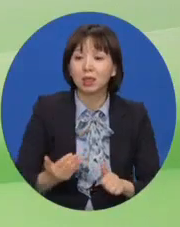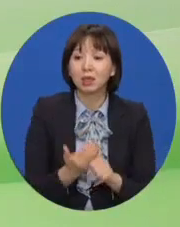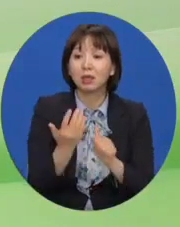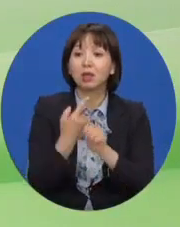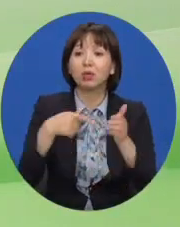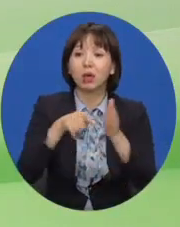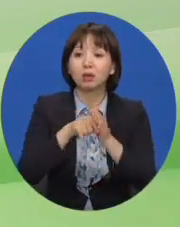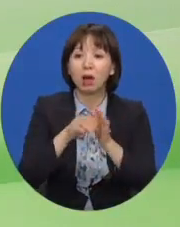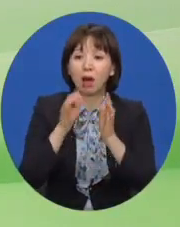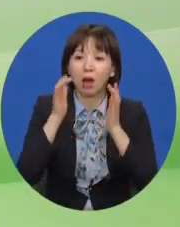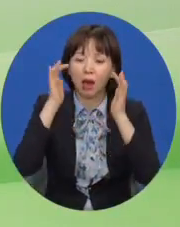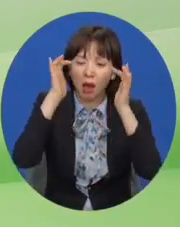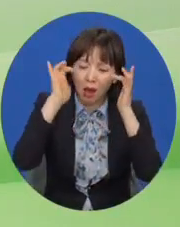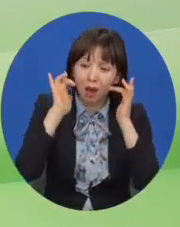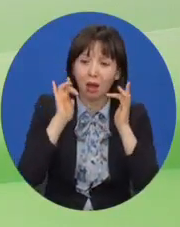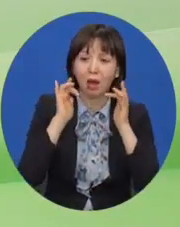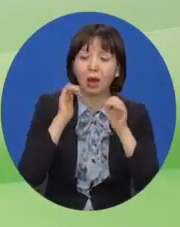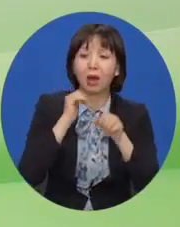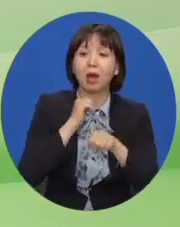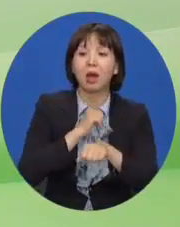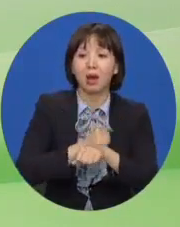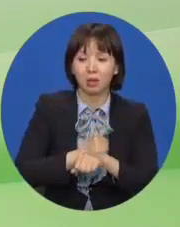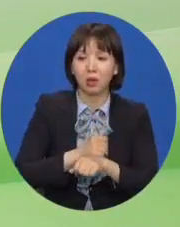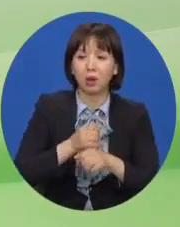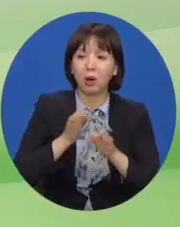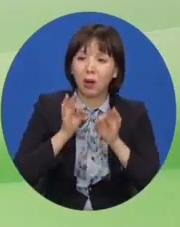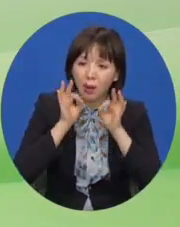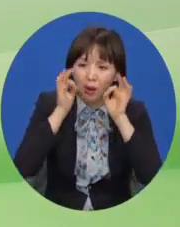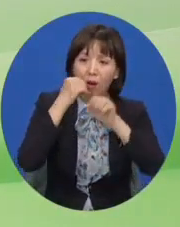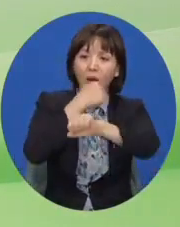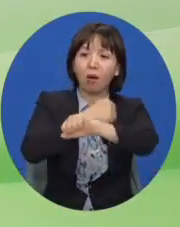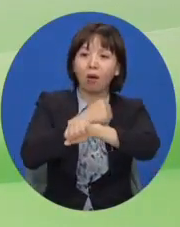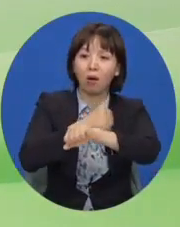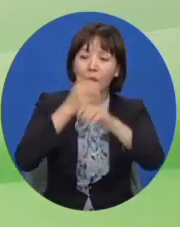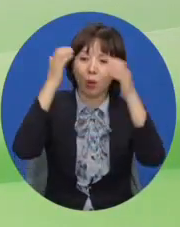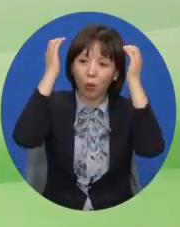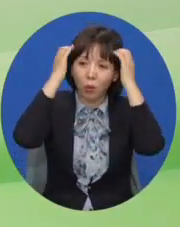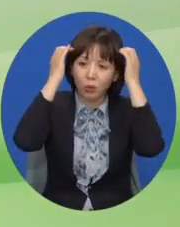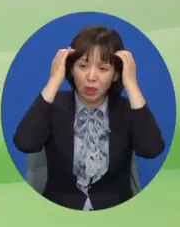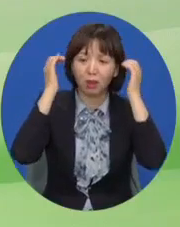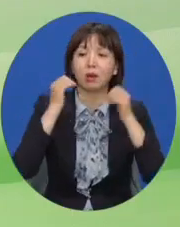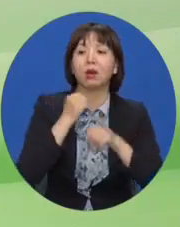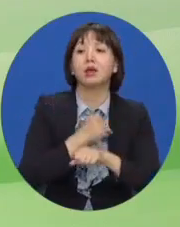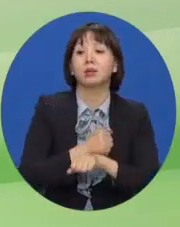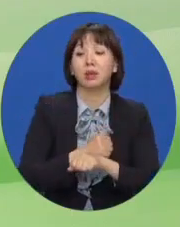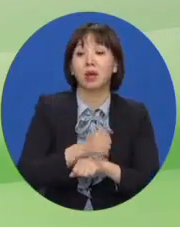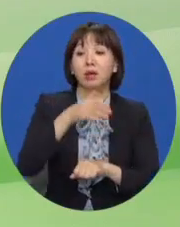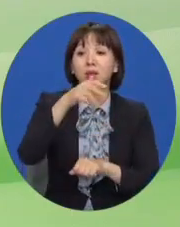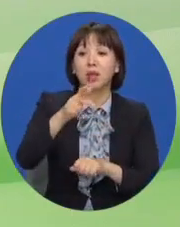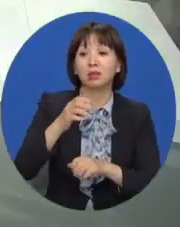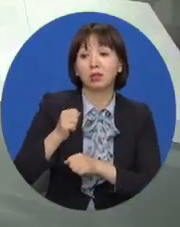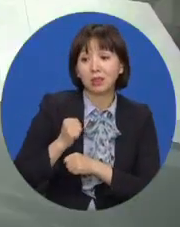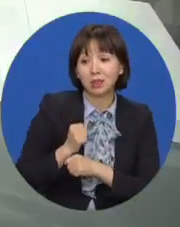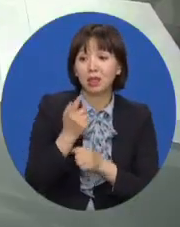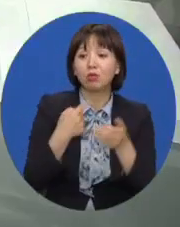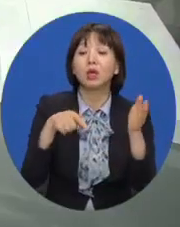흘려서 정말 뼈고름 다 빼내서 이 사회를 일궈온 분들입니다. 우리 제천을 지키기